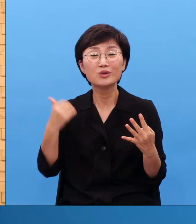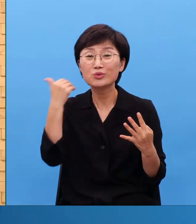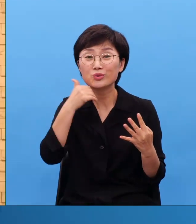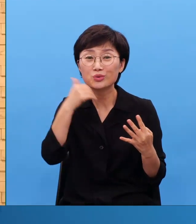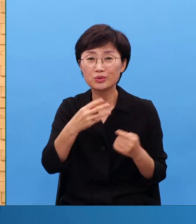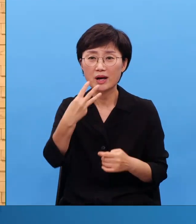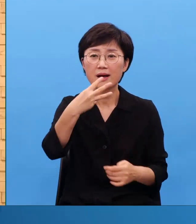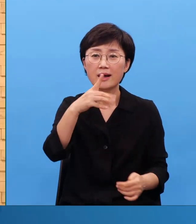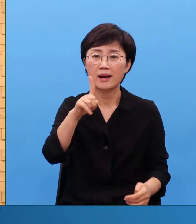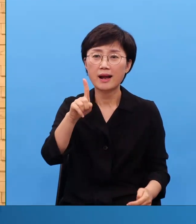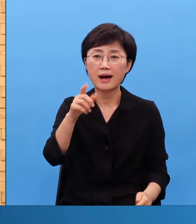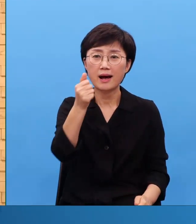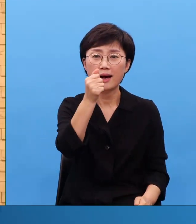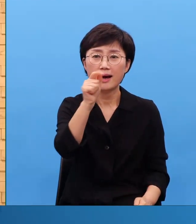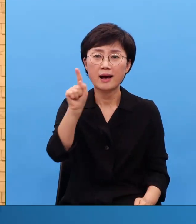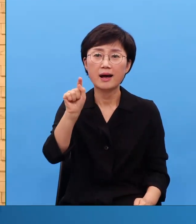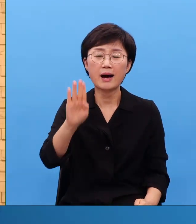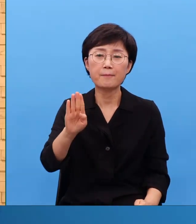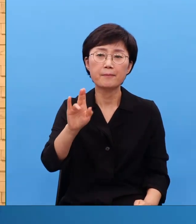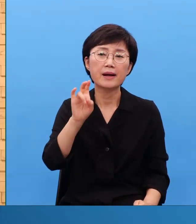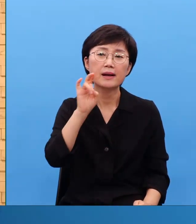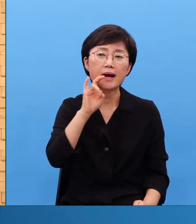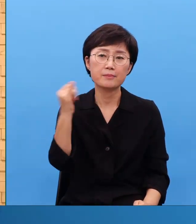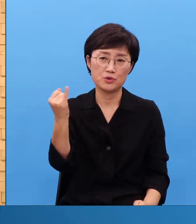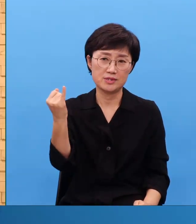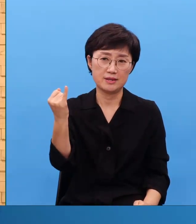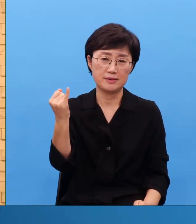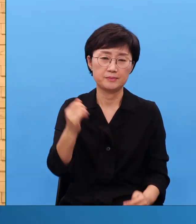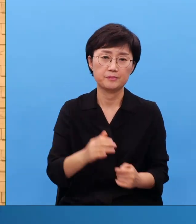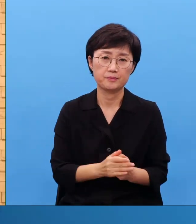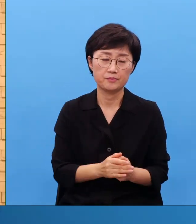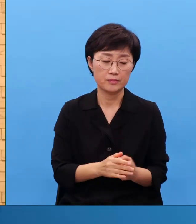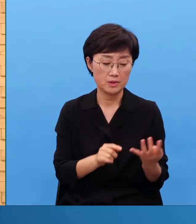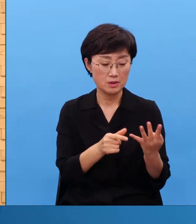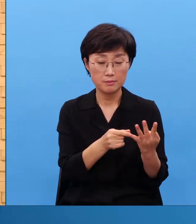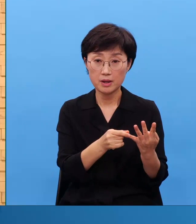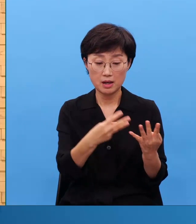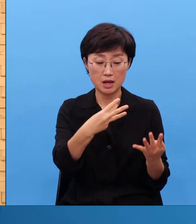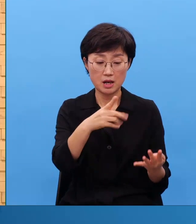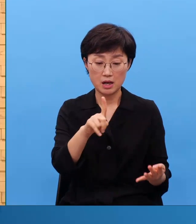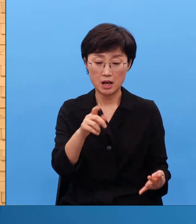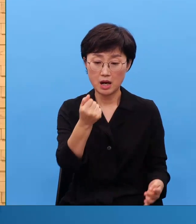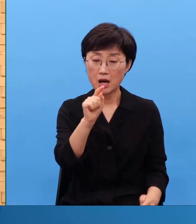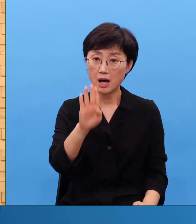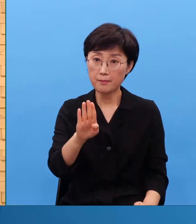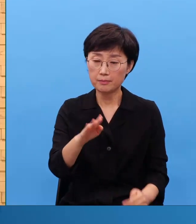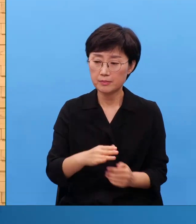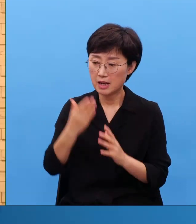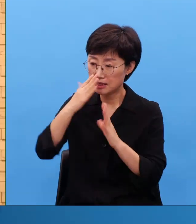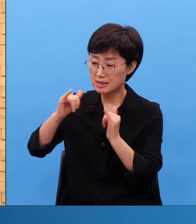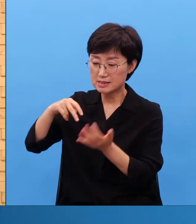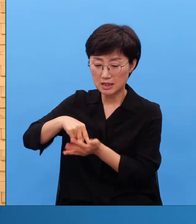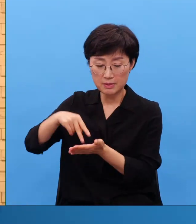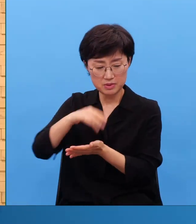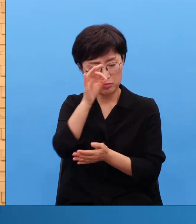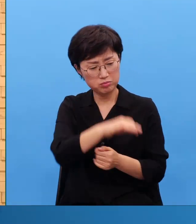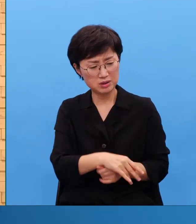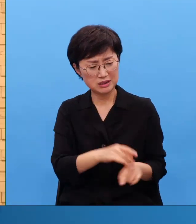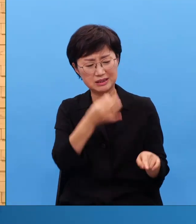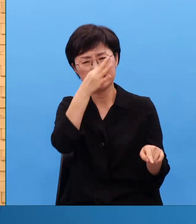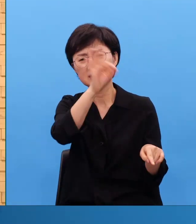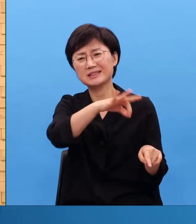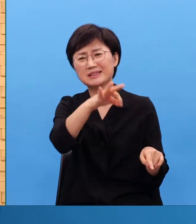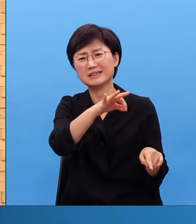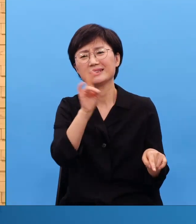influence. 라합입니다. It was Rahab. 이 사람이요. 이스라엘 민족을 우리로 봐서는 별거 아닌 여자지만 굉장히